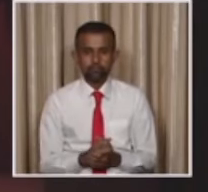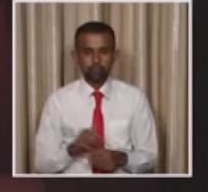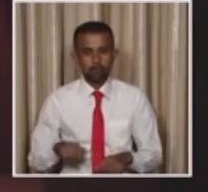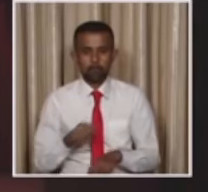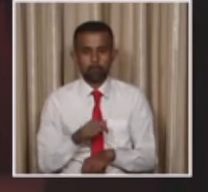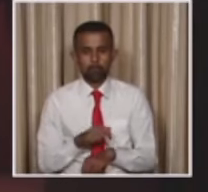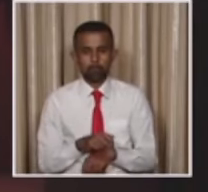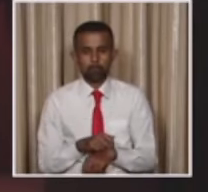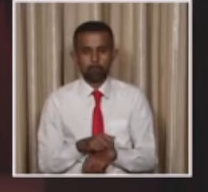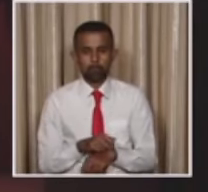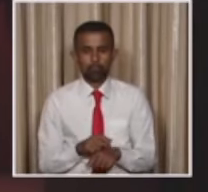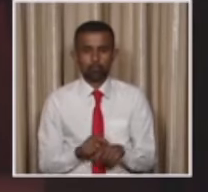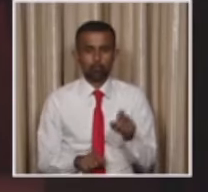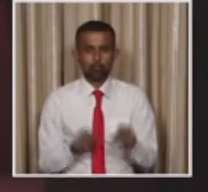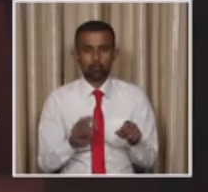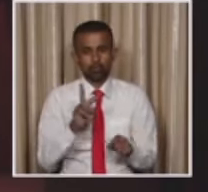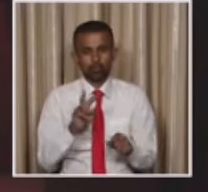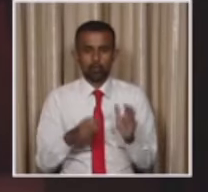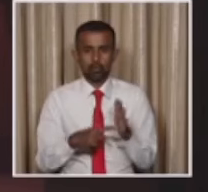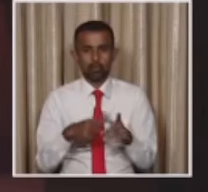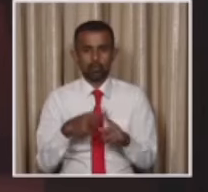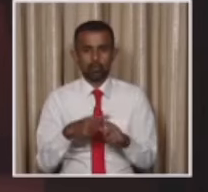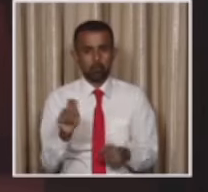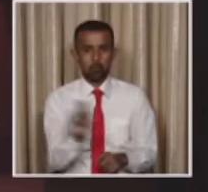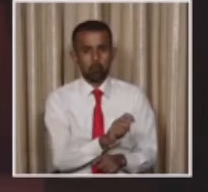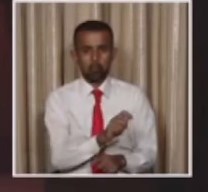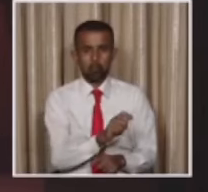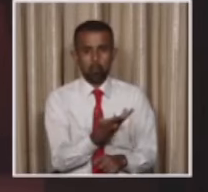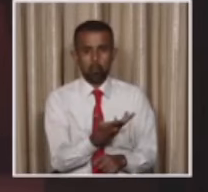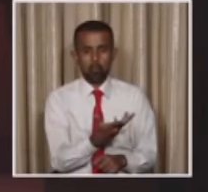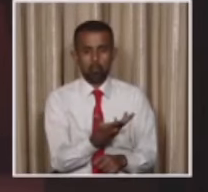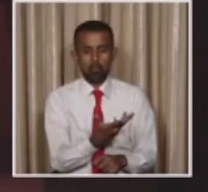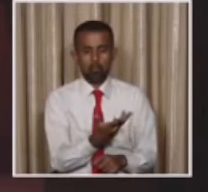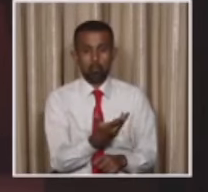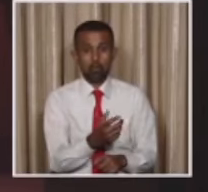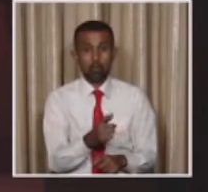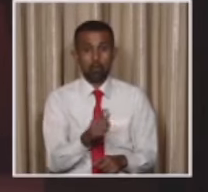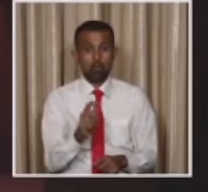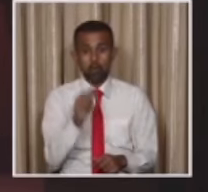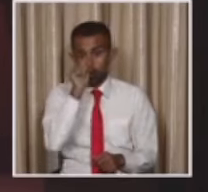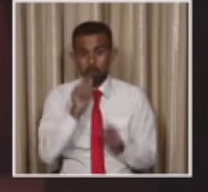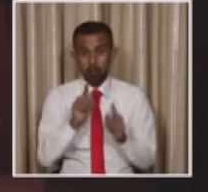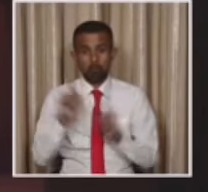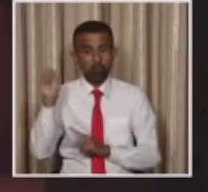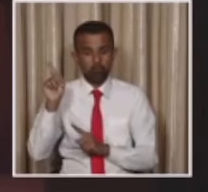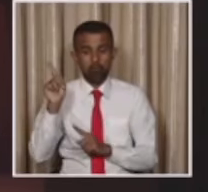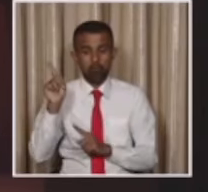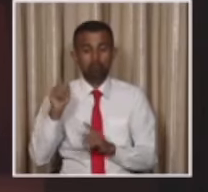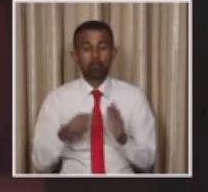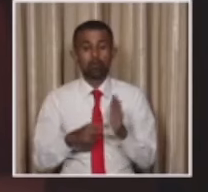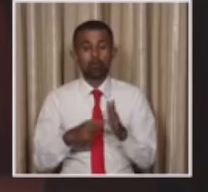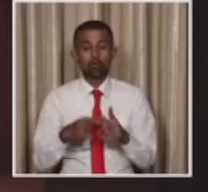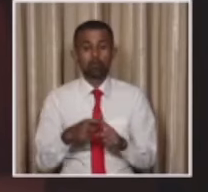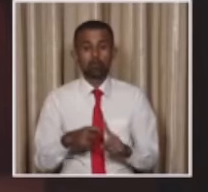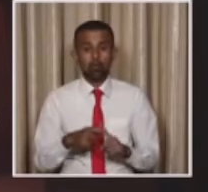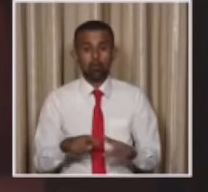වෙනකොට දෙන්නෙක් බදු ගෙවලා තියෙනවා. හැබැයි ඒ ගෙවපු අය පැහැර හැරපු බදු මුදල